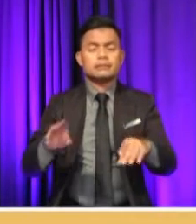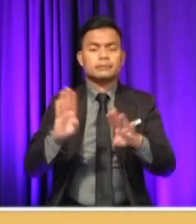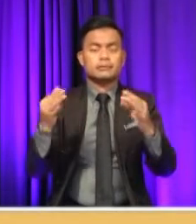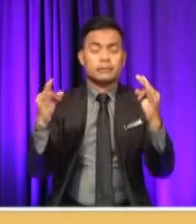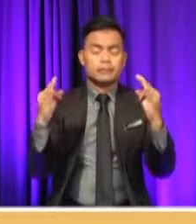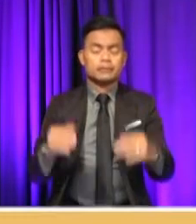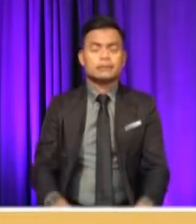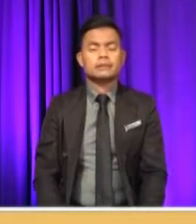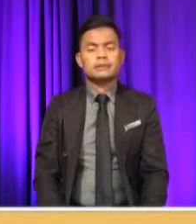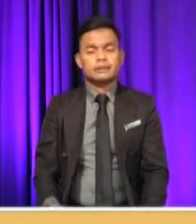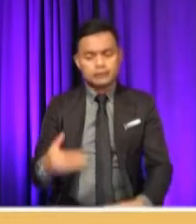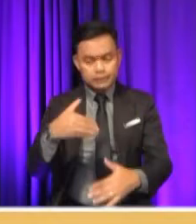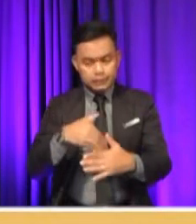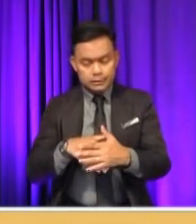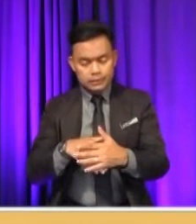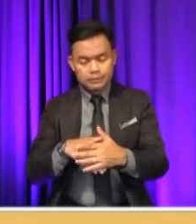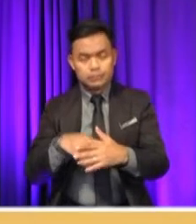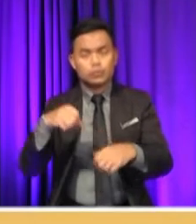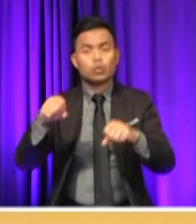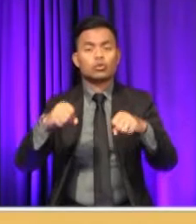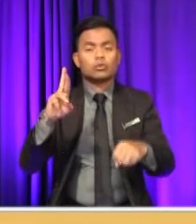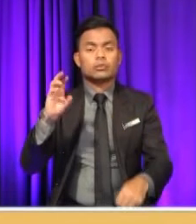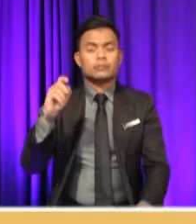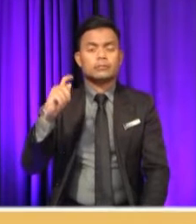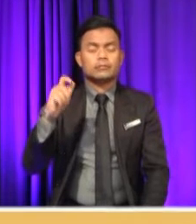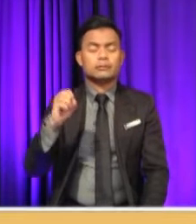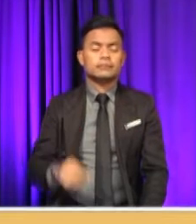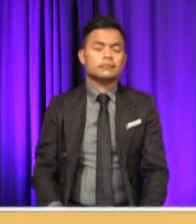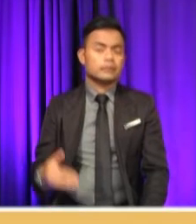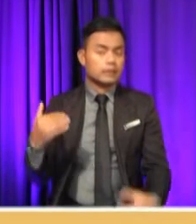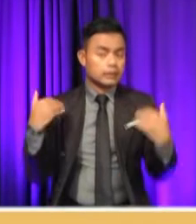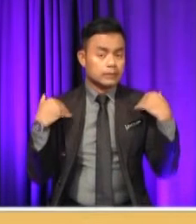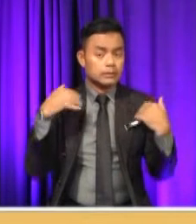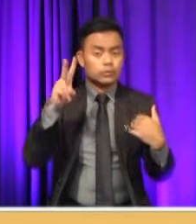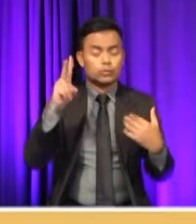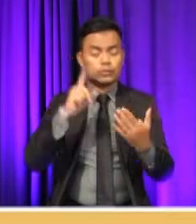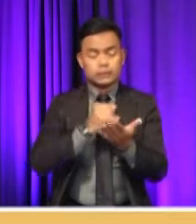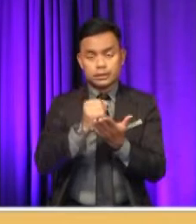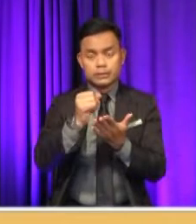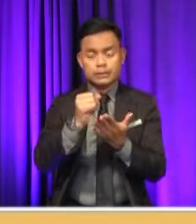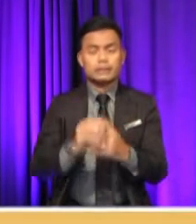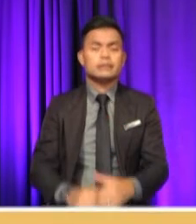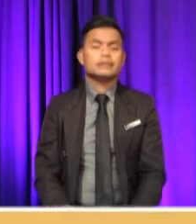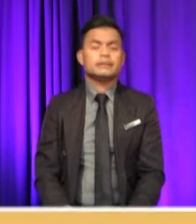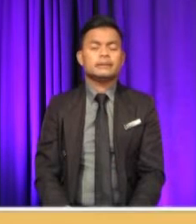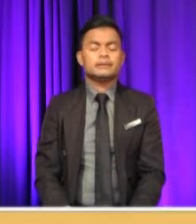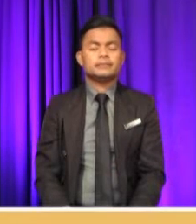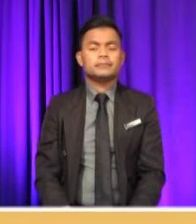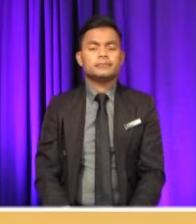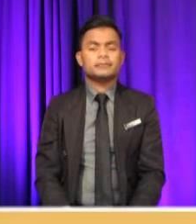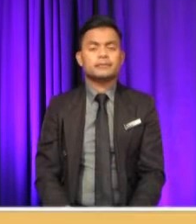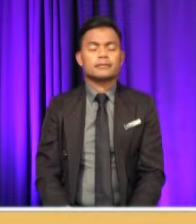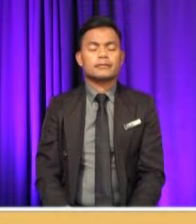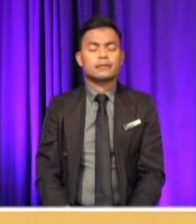stator, bahagian dalam dia rotor. Okey, ada 2 jenis motor. Yang pertama adalah motor arus terus dan lagi satu adalah